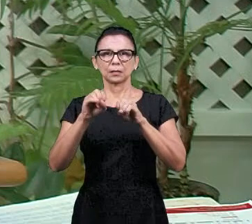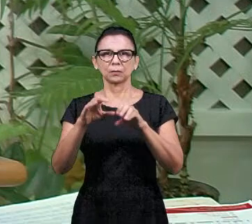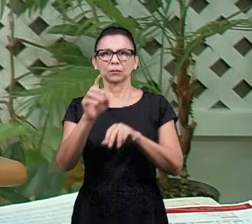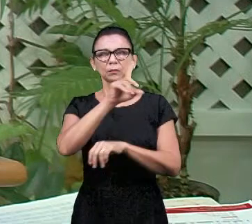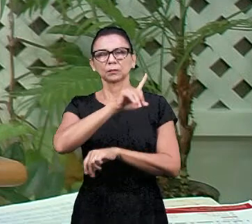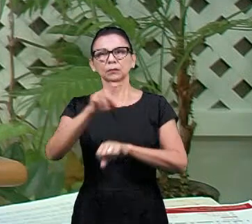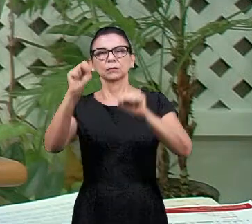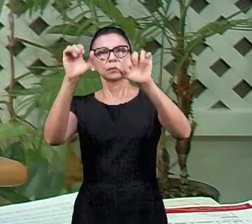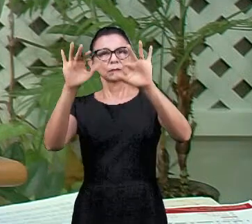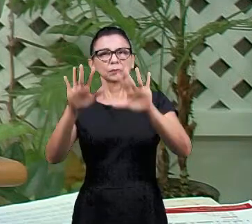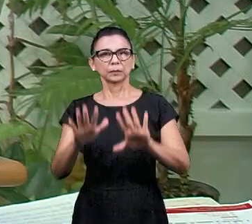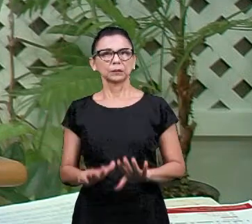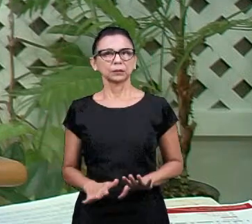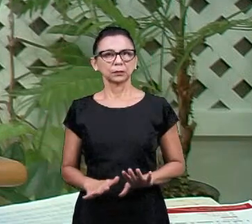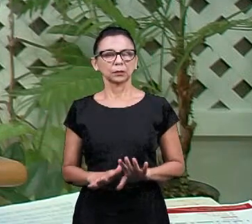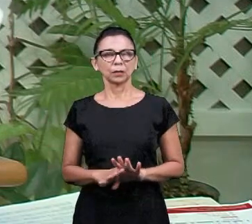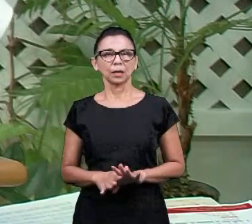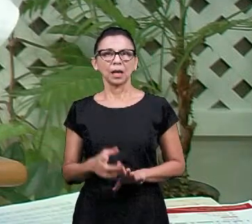vous bénisse.